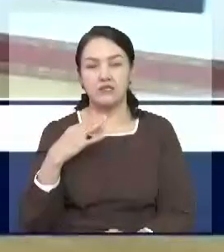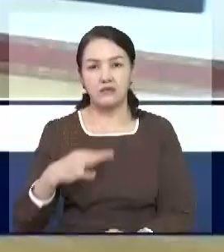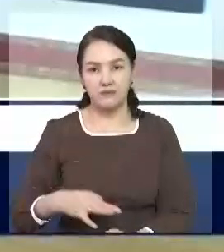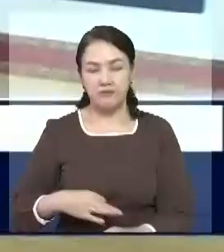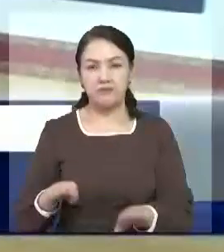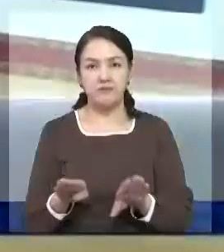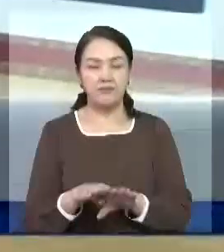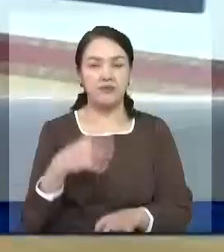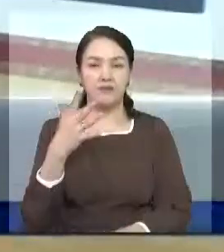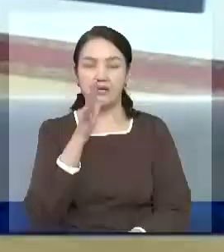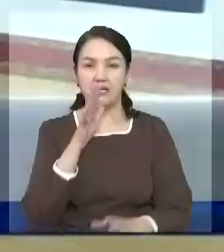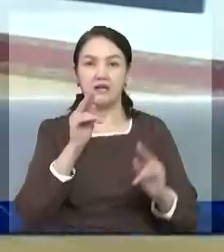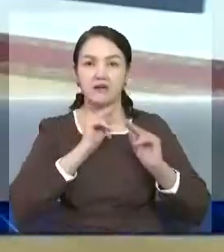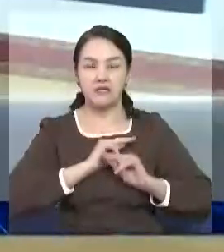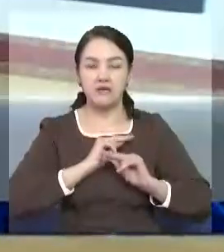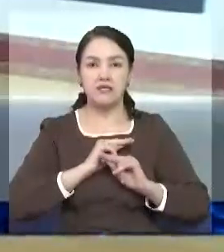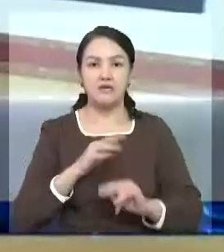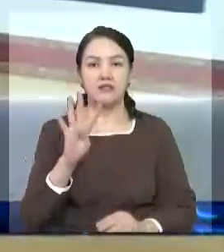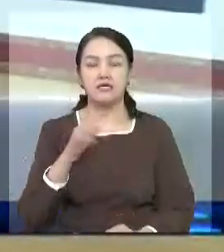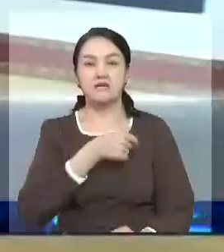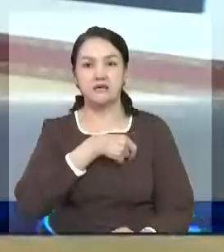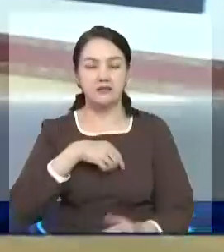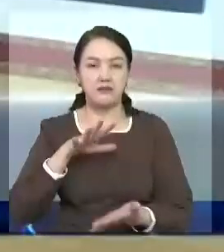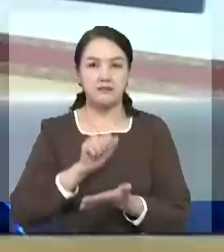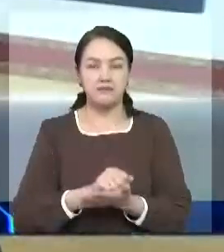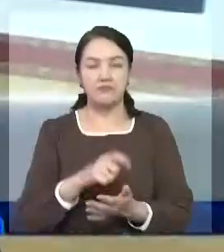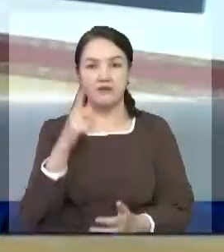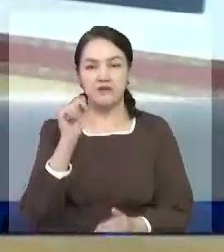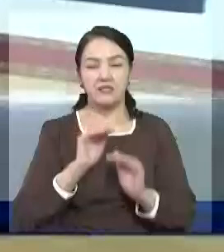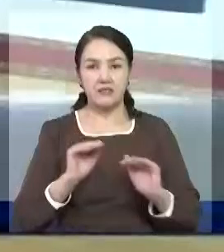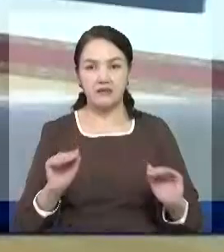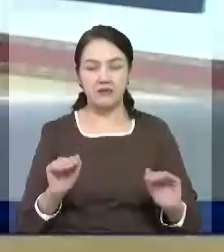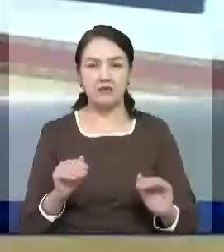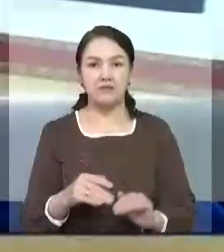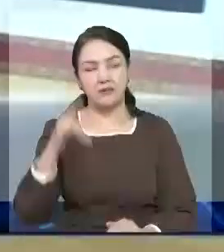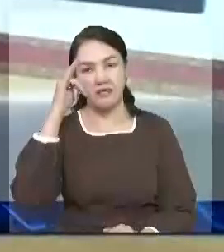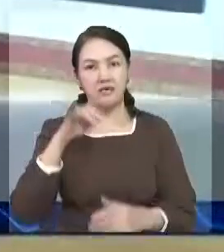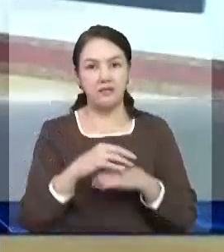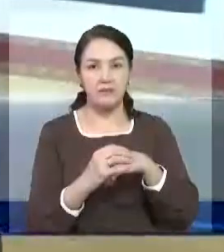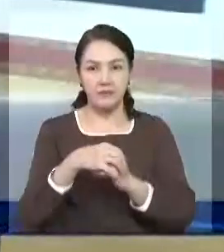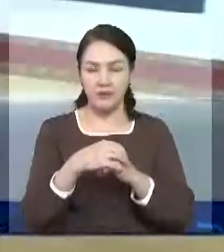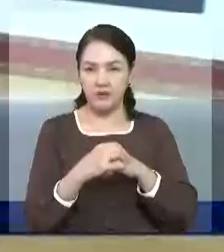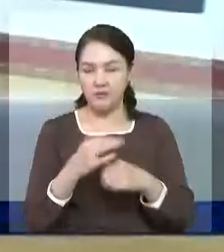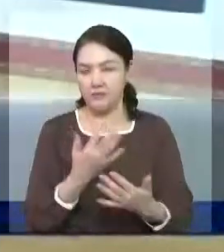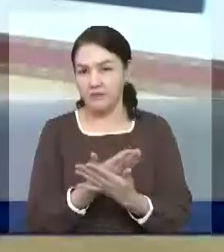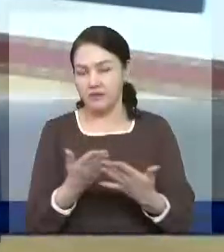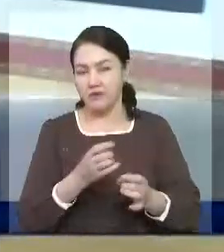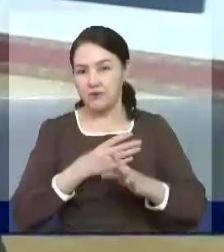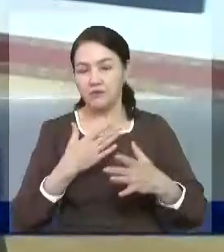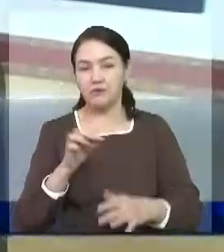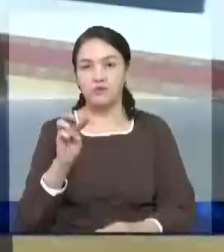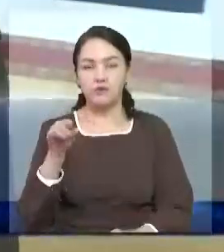уже существует 5 лет. Сейчас у нас трудятся 4 тренера, занимаются около 100 ребят. Помимо Казакшак-Курес, культивируем другой популярный вид борьбы –